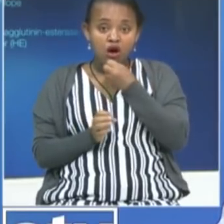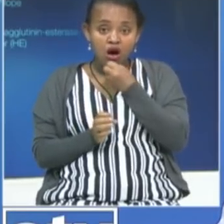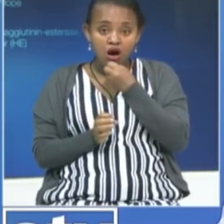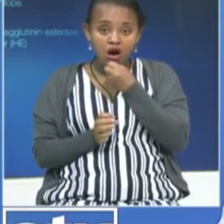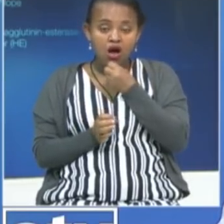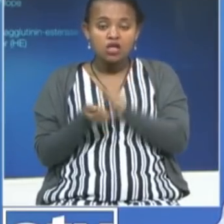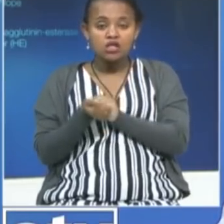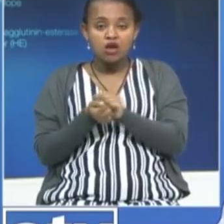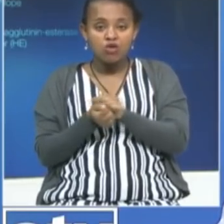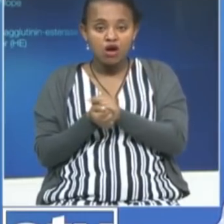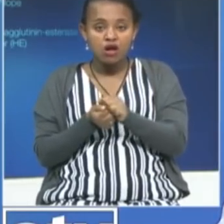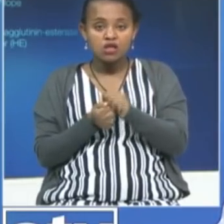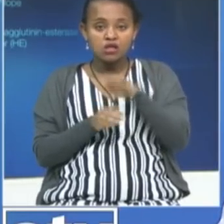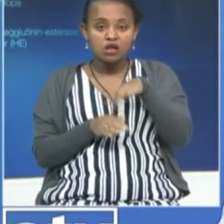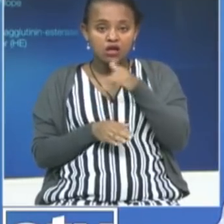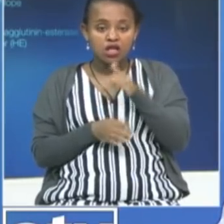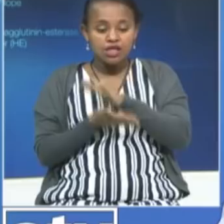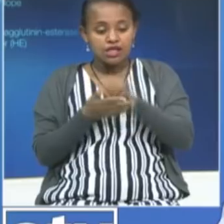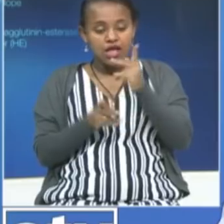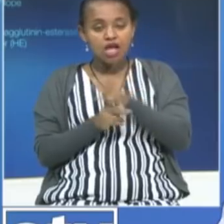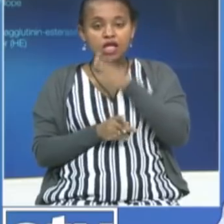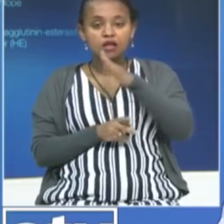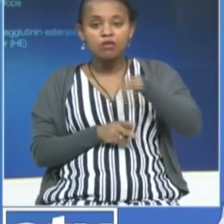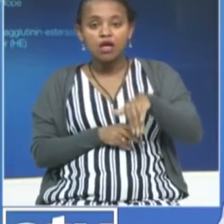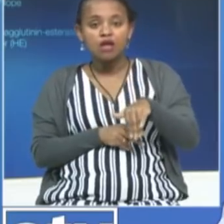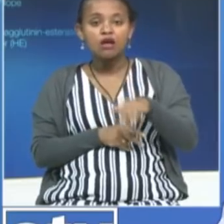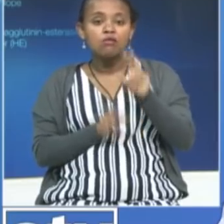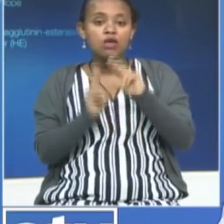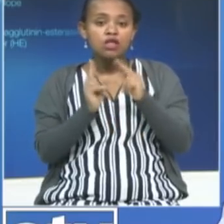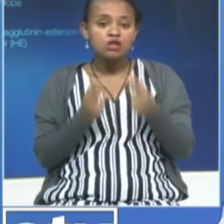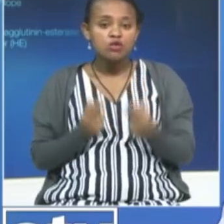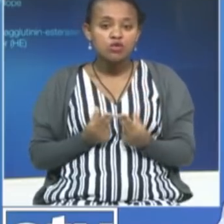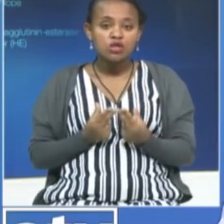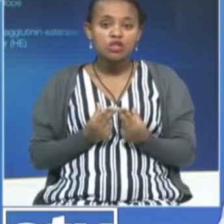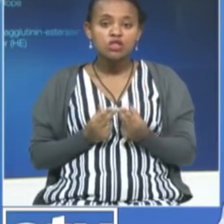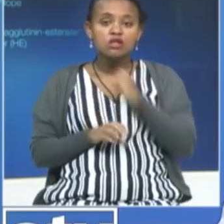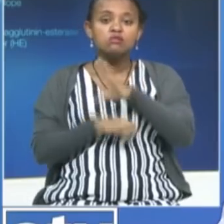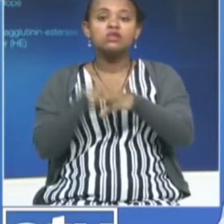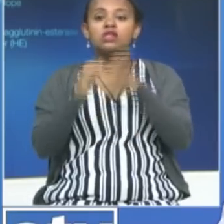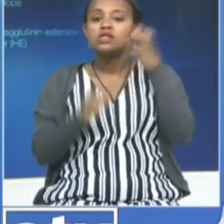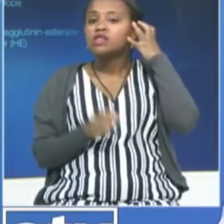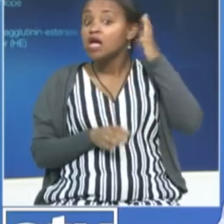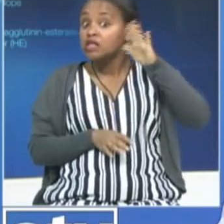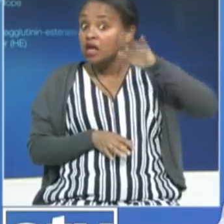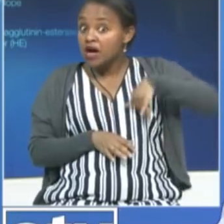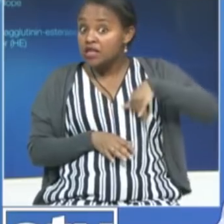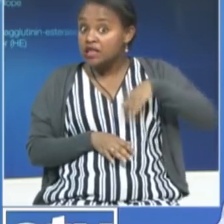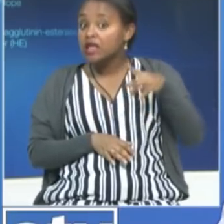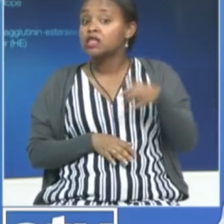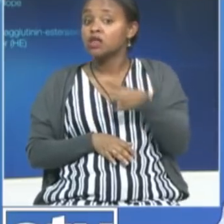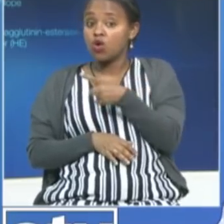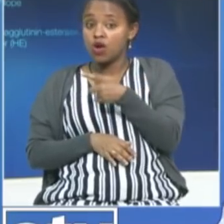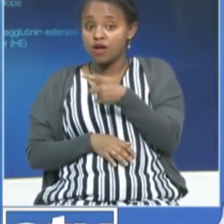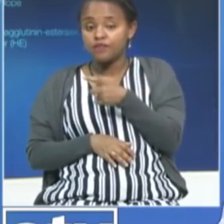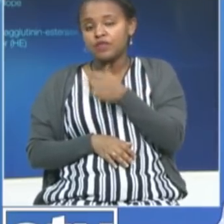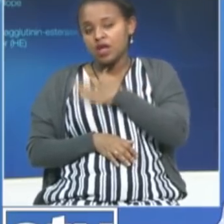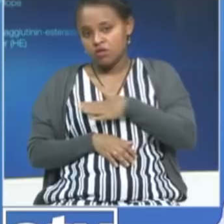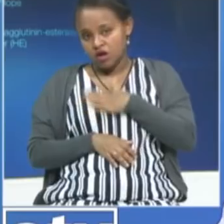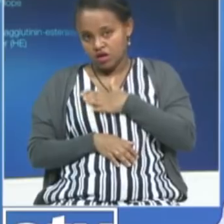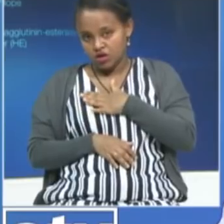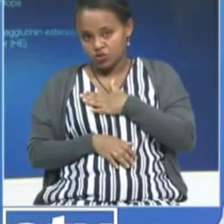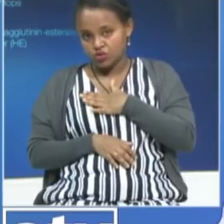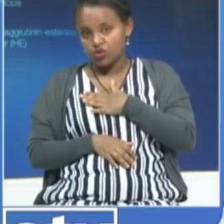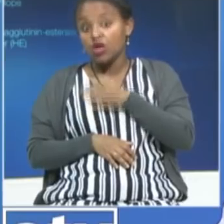ሳንታጠብ ስንቀር፣ ንጽህናችን ሳንጠብቅ ስንቀር፣ ቤተሰቦቻችንን ምክር ሳንሰማ ስንቀር ስለሆነ